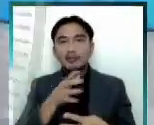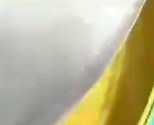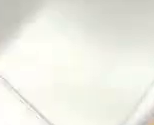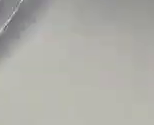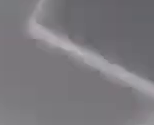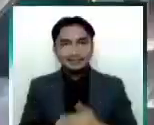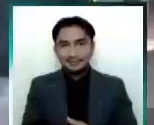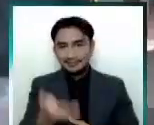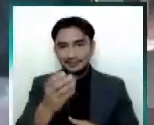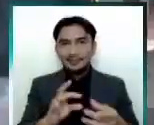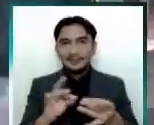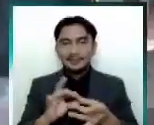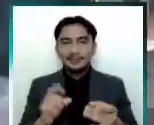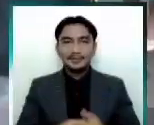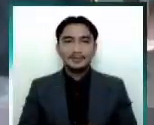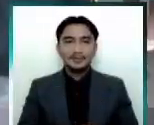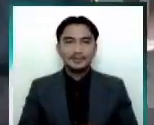Gonzalez.